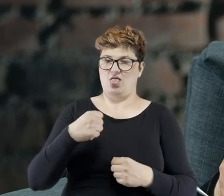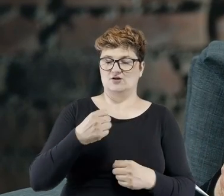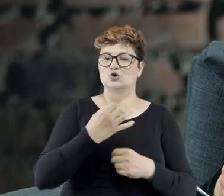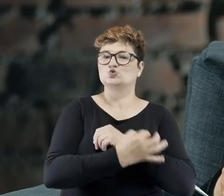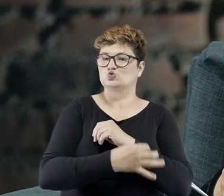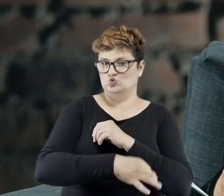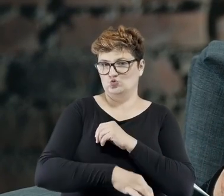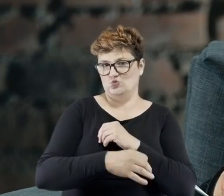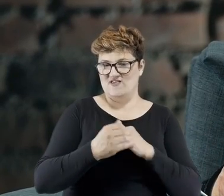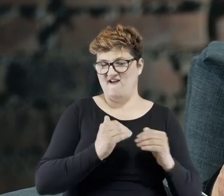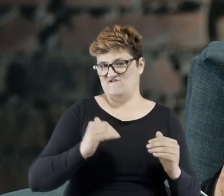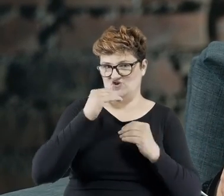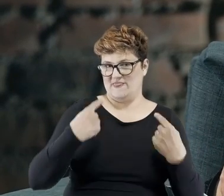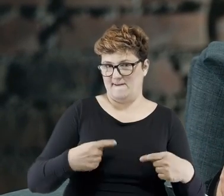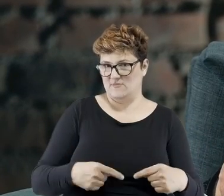studiów wyższych.